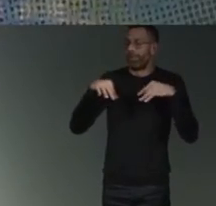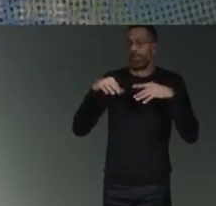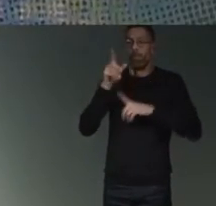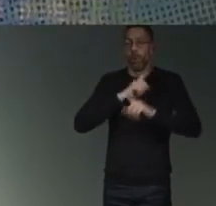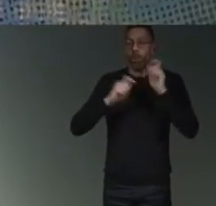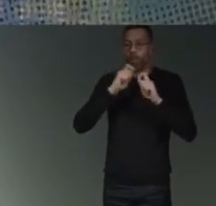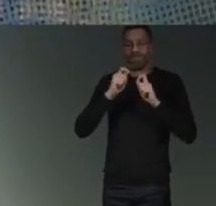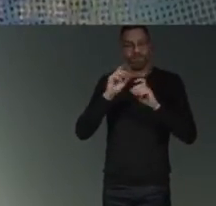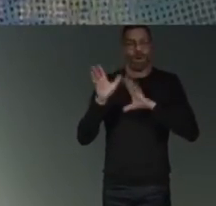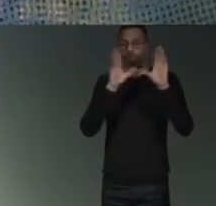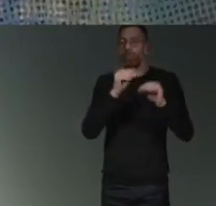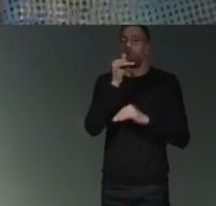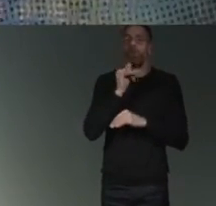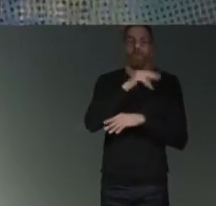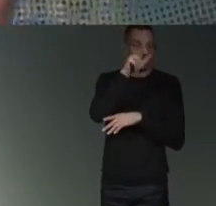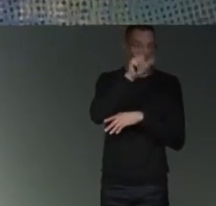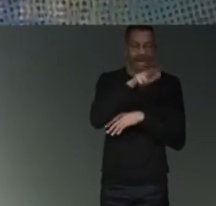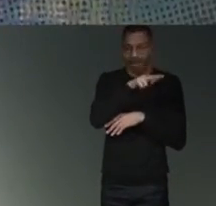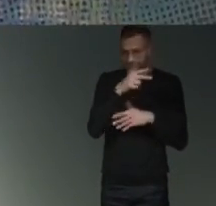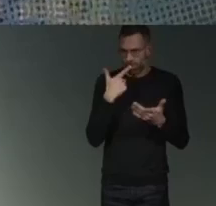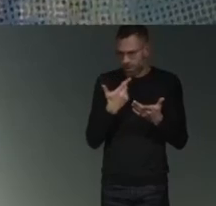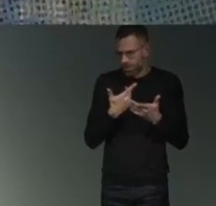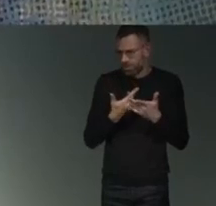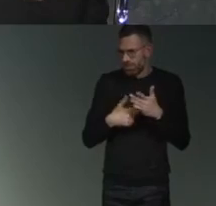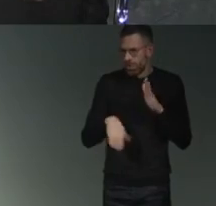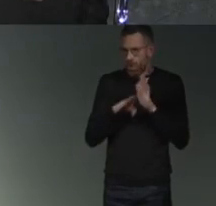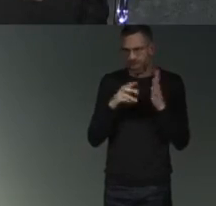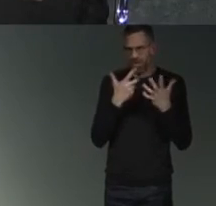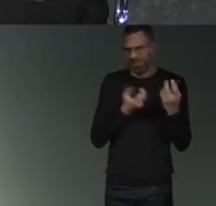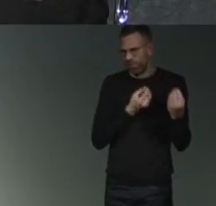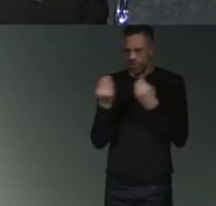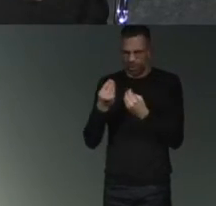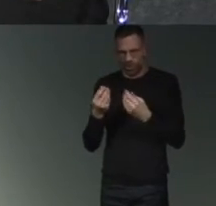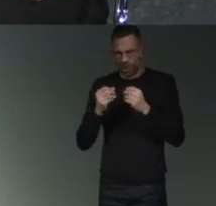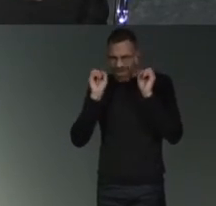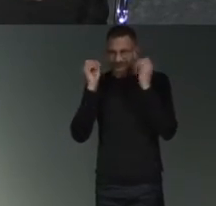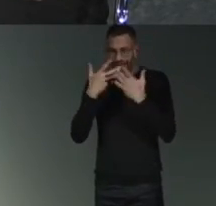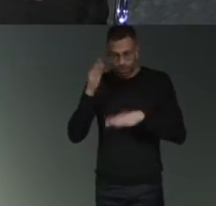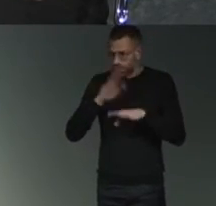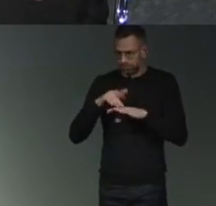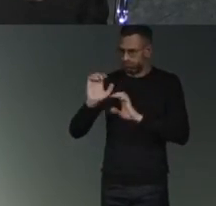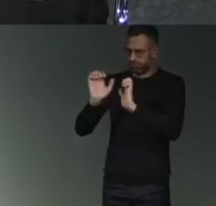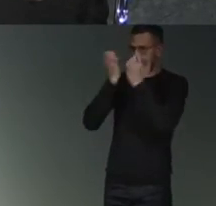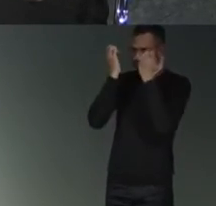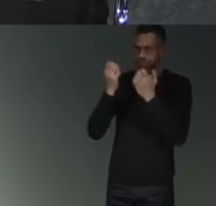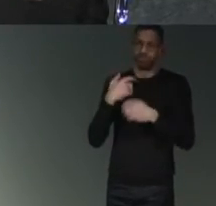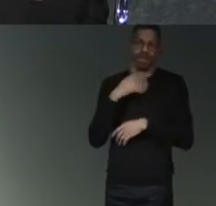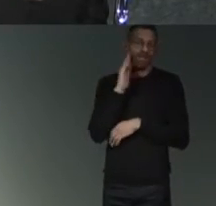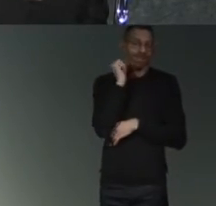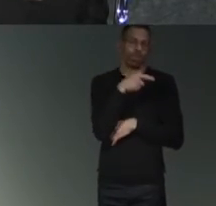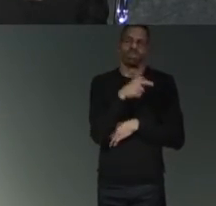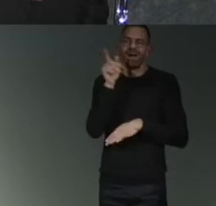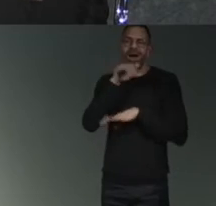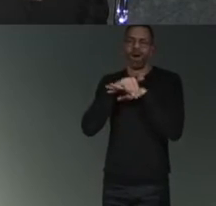appartement sordide. Au départ, pour lui administrer un électrochoc, mais ça ne marche pas, elle ne peut plus rentrer chez elle. C'est pour ça qu'elle regarde le